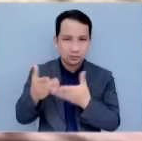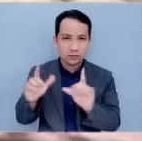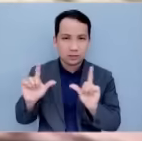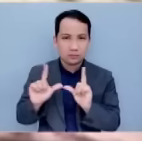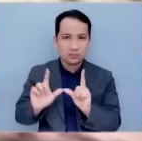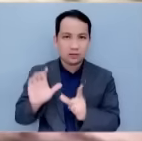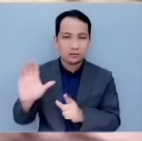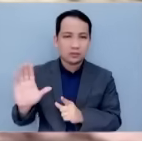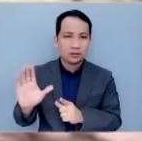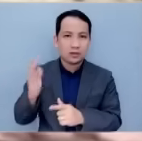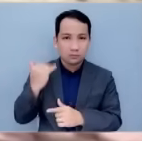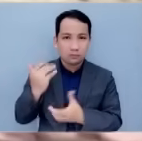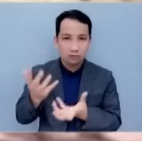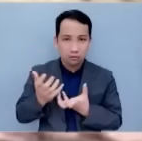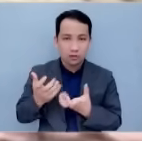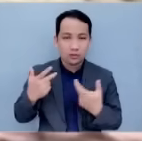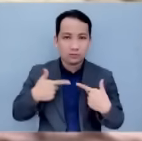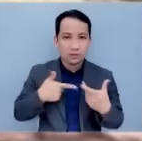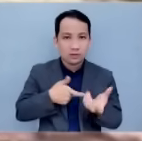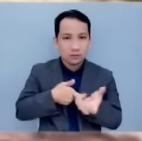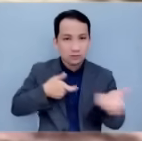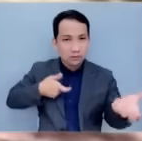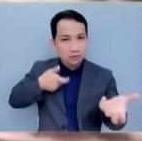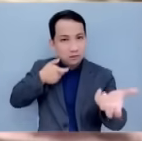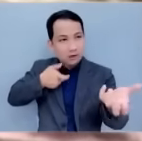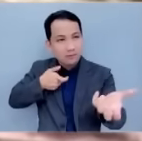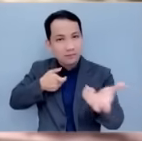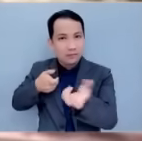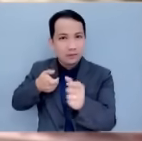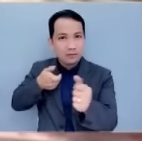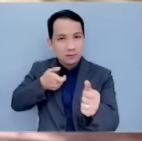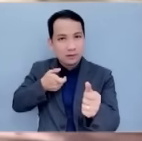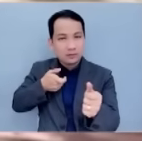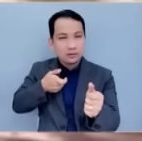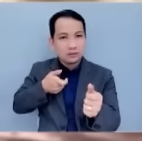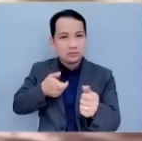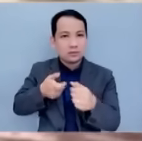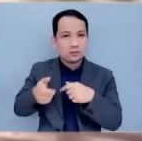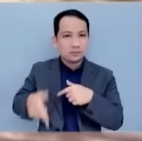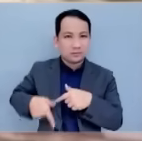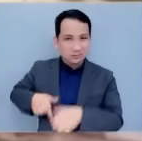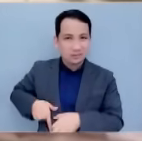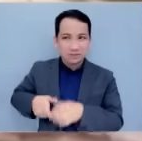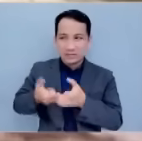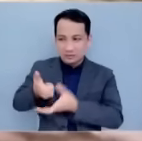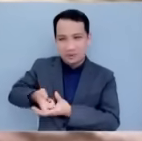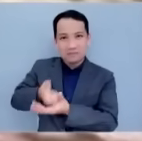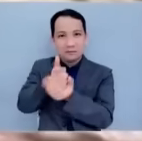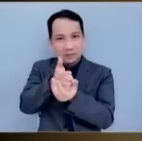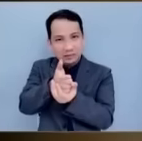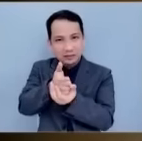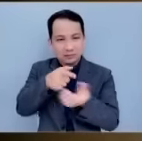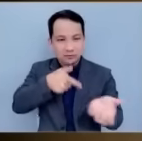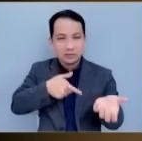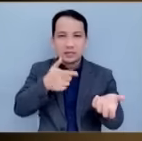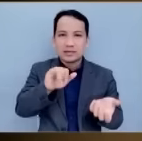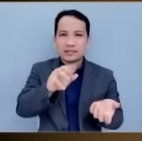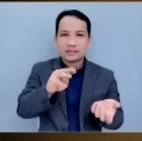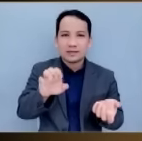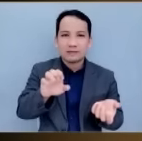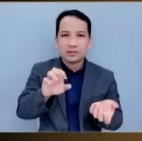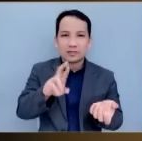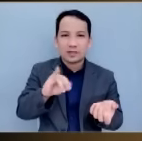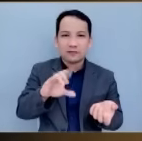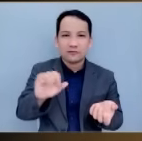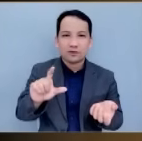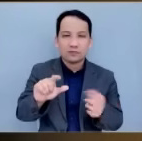sibilyang gustong magkaroon ng long firearms. Bagamat mas malakas kesa sa mga ordinaryong baril, ang isang semi-automatic rifle ay hindi raw